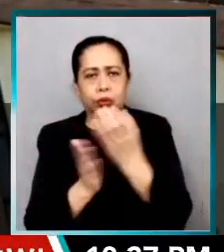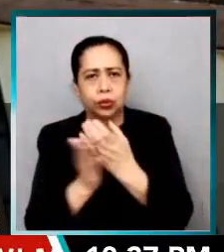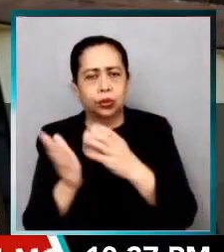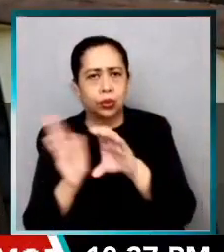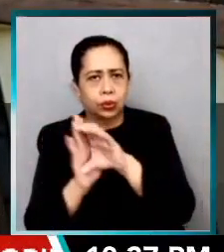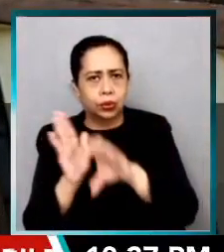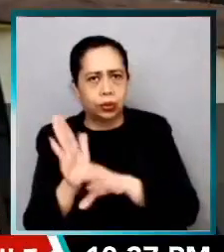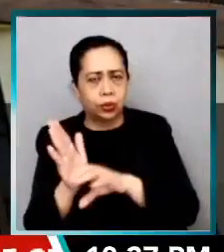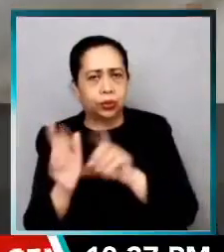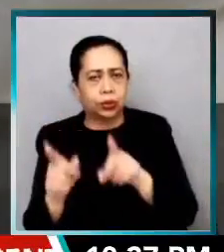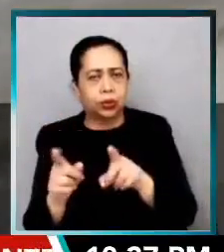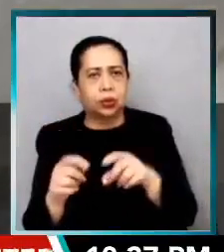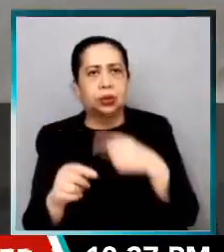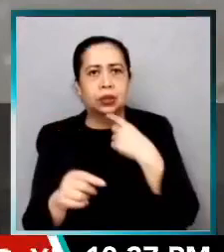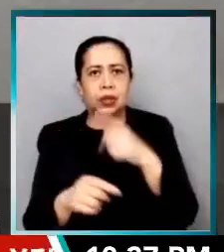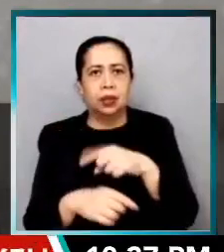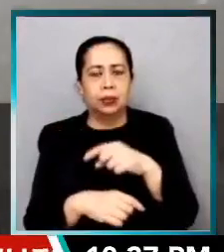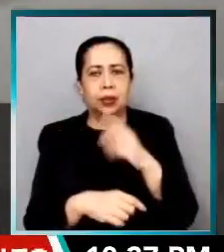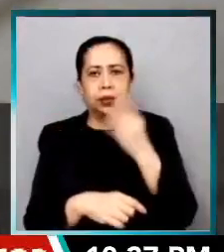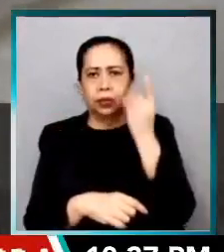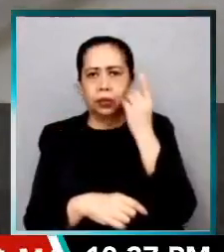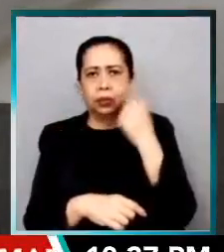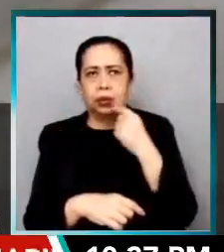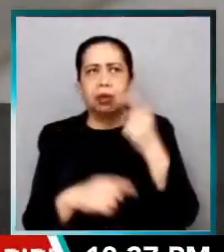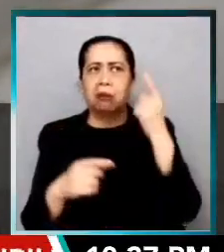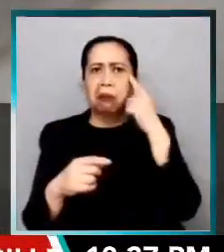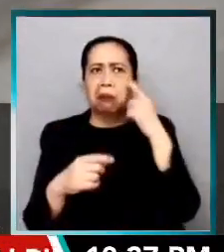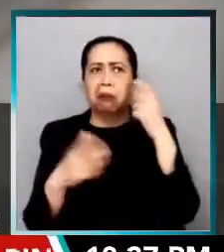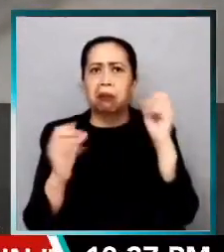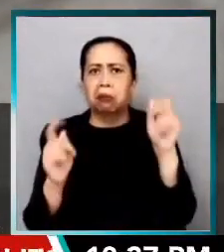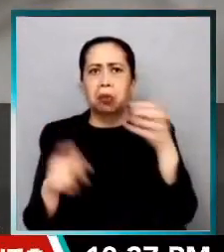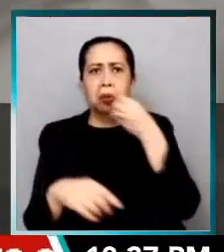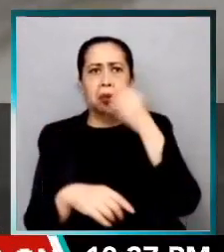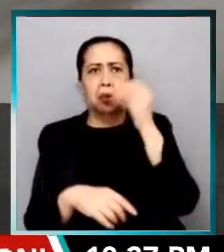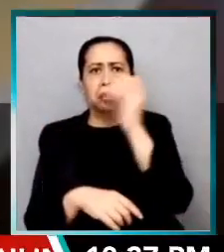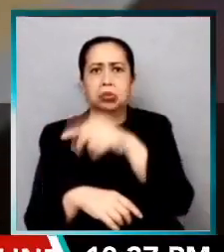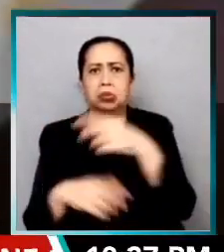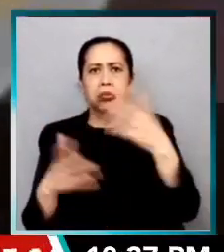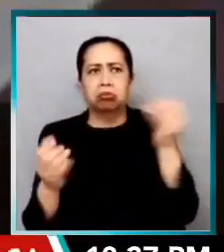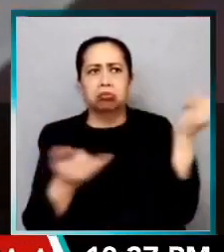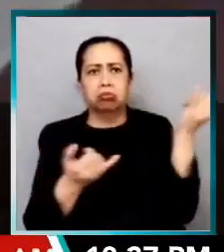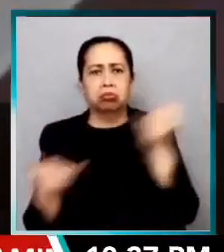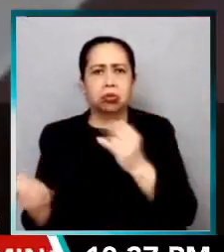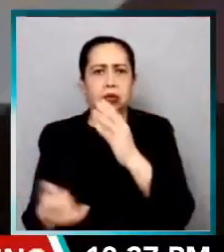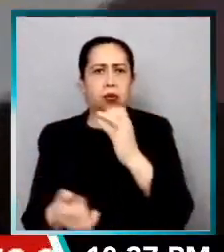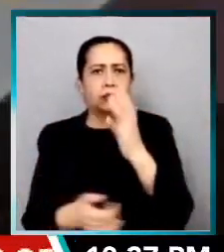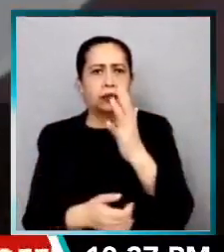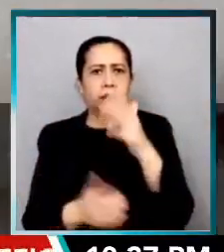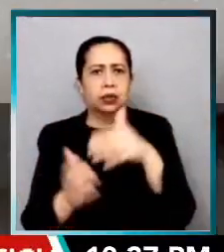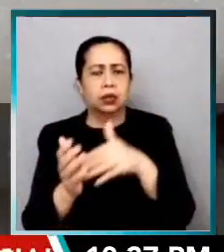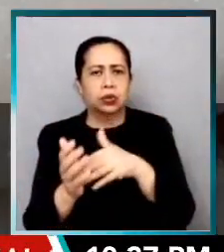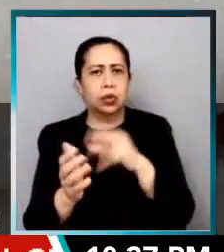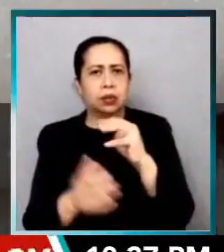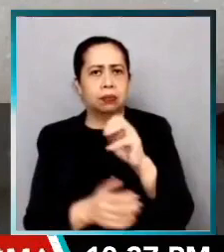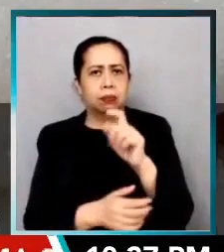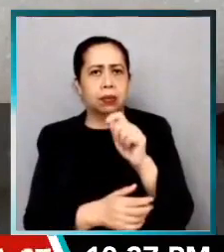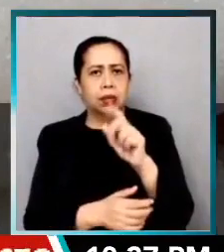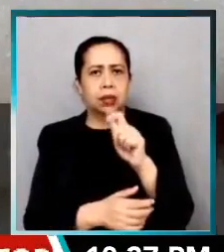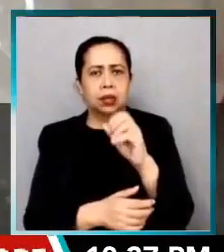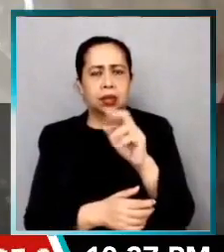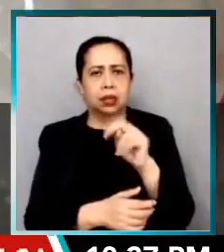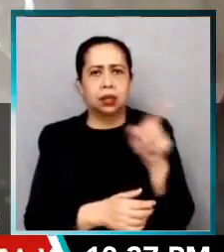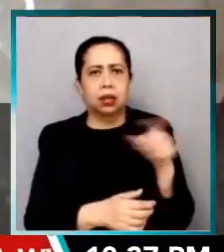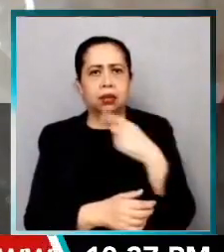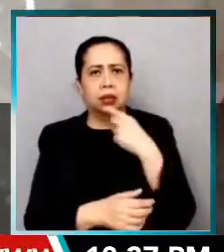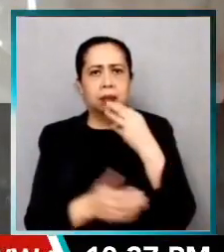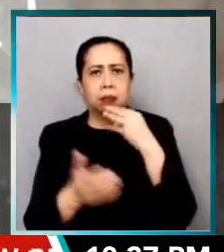Tugon niya ito sa sinabi ni Panganiban na itinuring niyang sugar order para mag-import ng 450,000 metric tons ng asukal ang memorandum